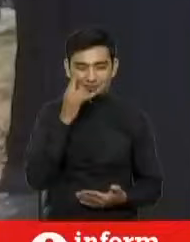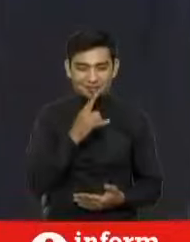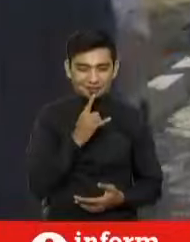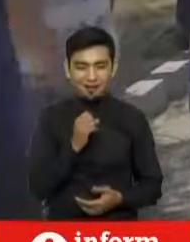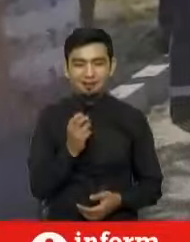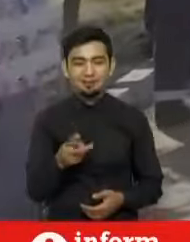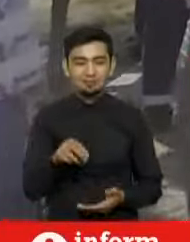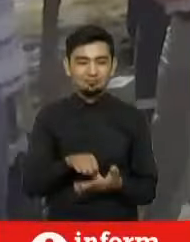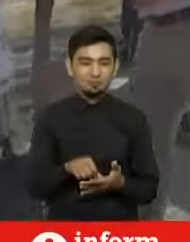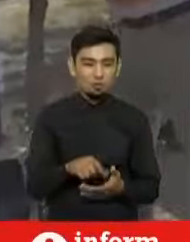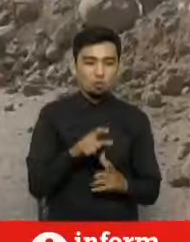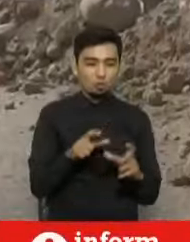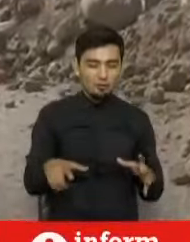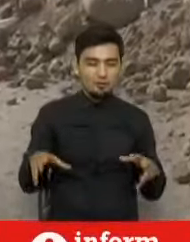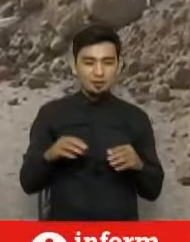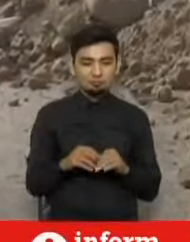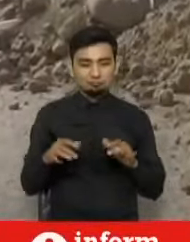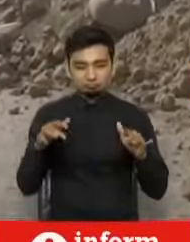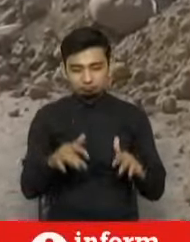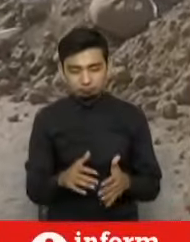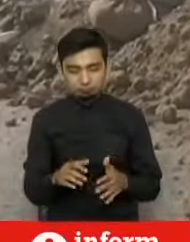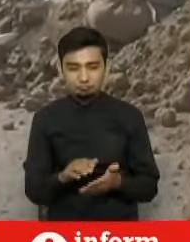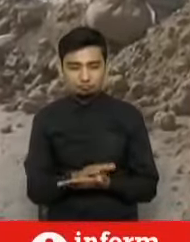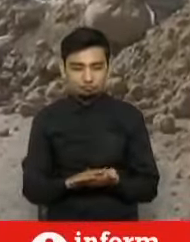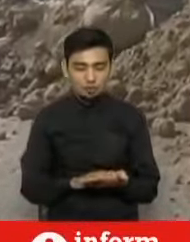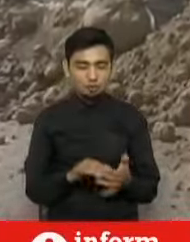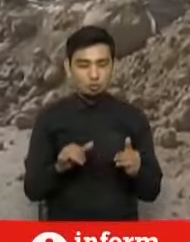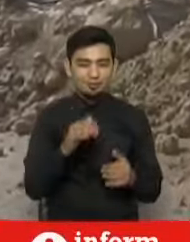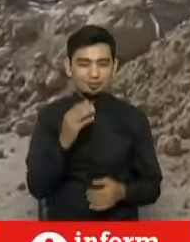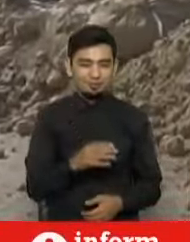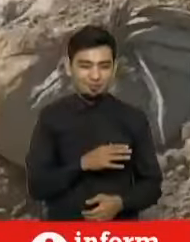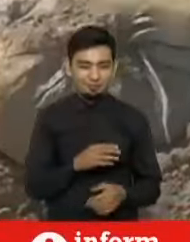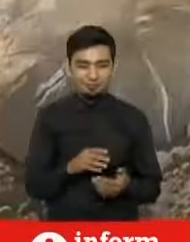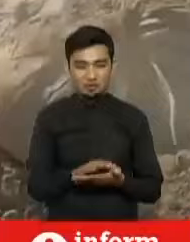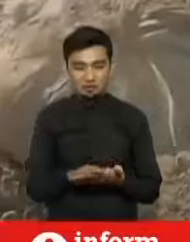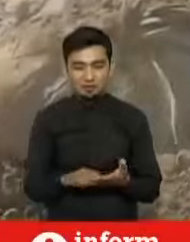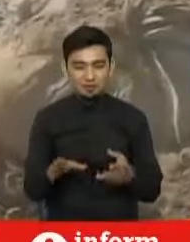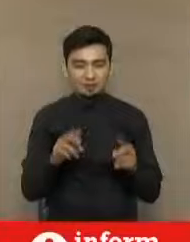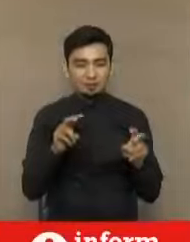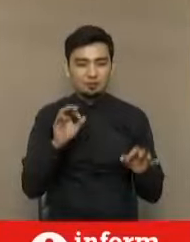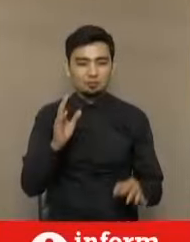жители, неравнодушные к природе родного края, вышли на субботник. Тему продолжат мои коллеги.